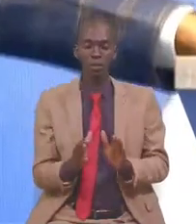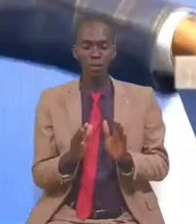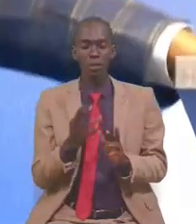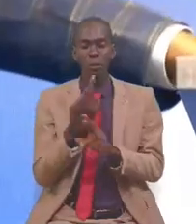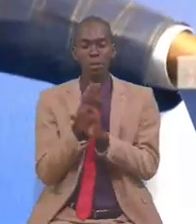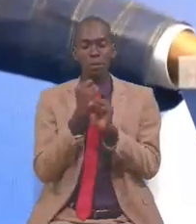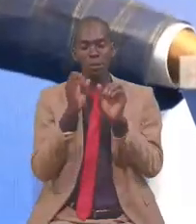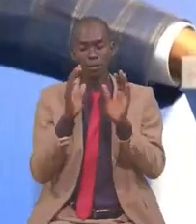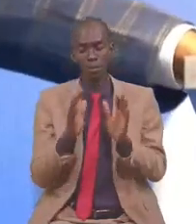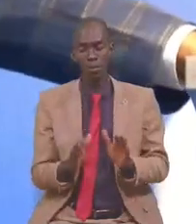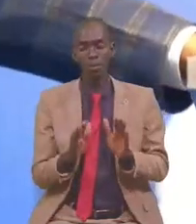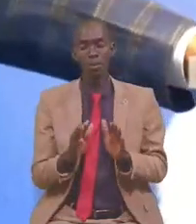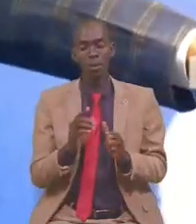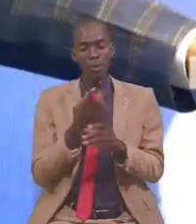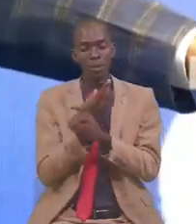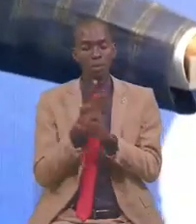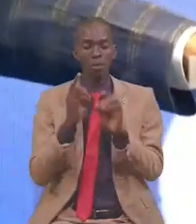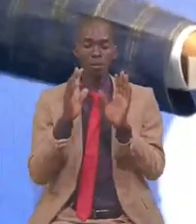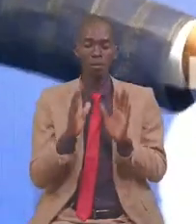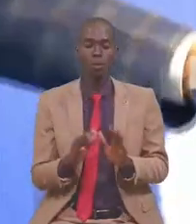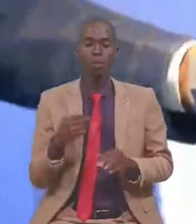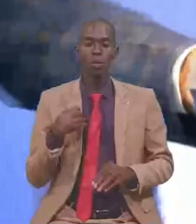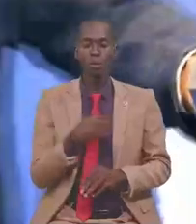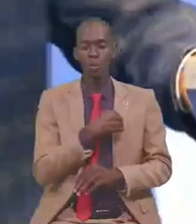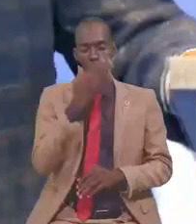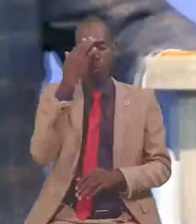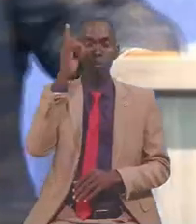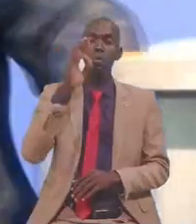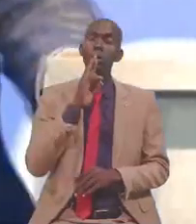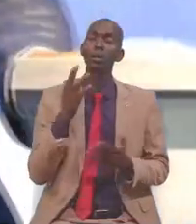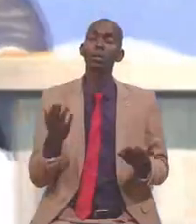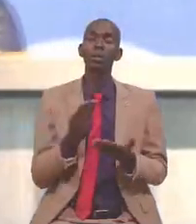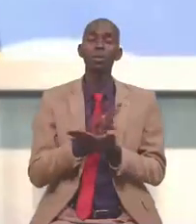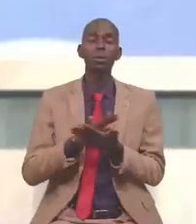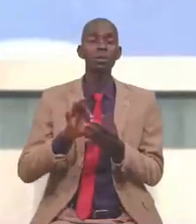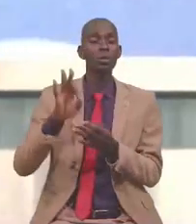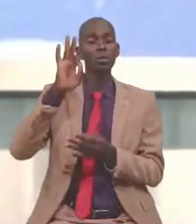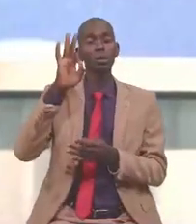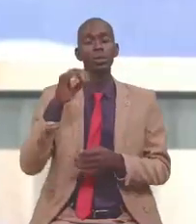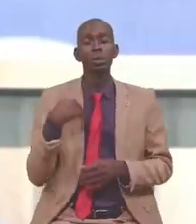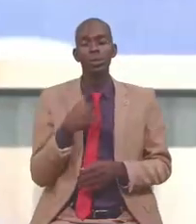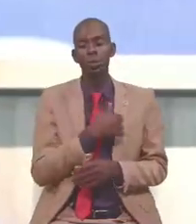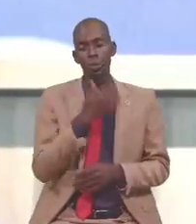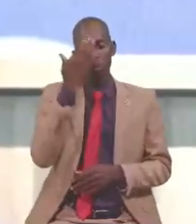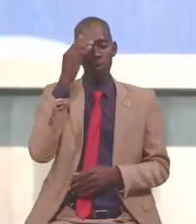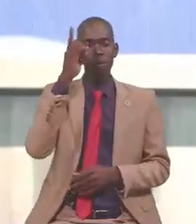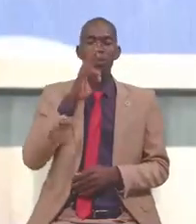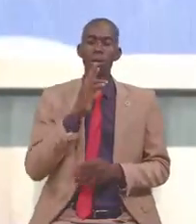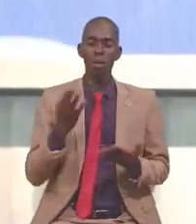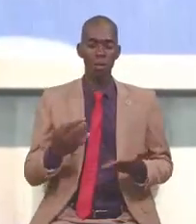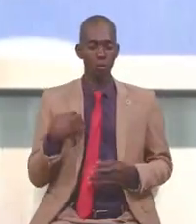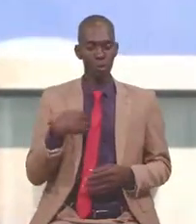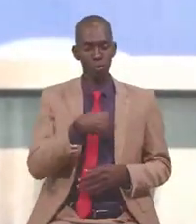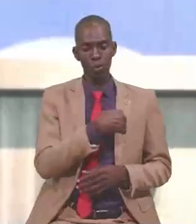Rédempteur, Libérateur. Nous savons que tu es ici, Saint-Esprit. Nous savons que tu es ici et nous sommes ici